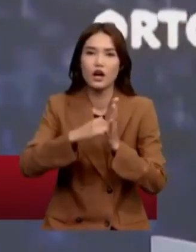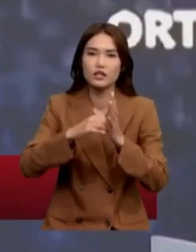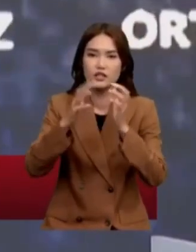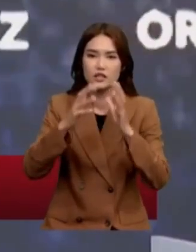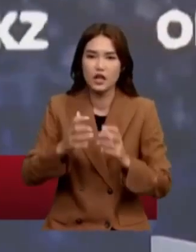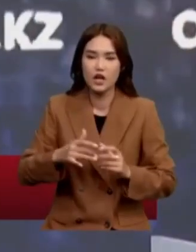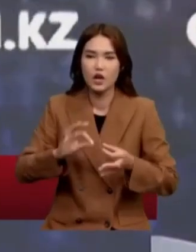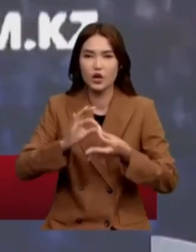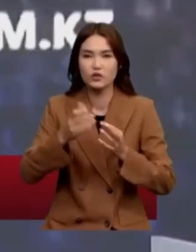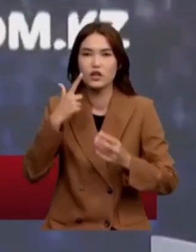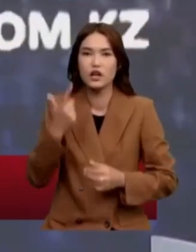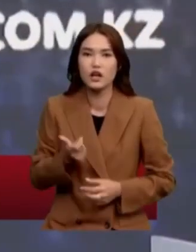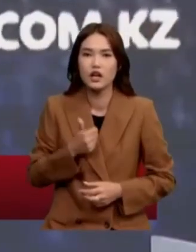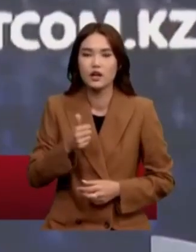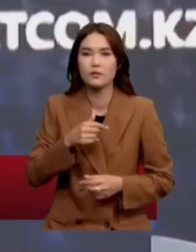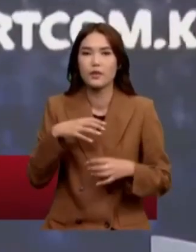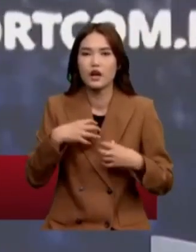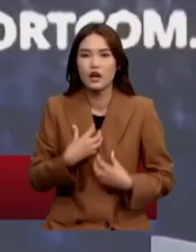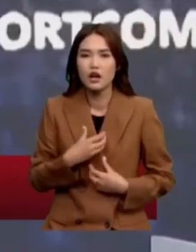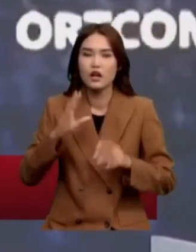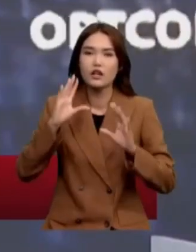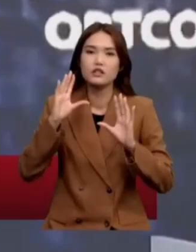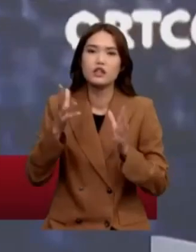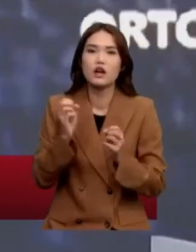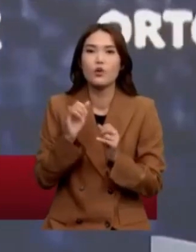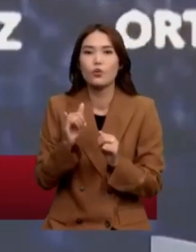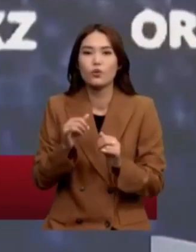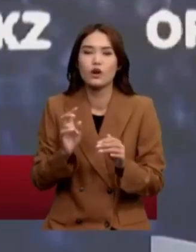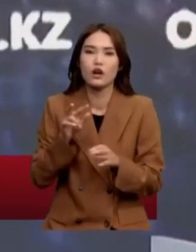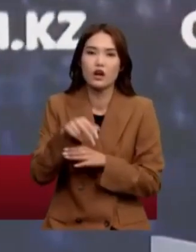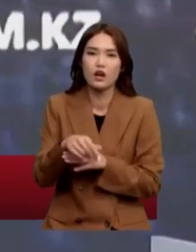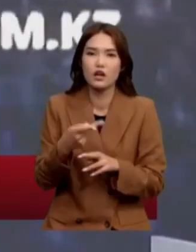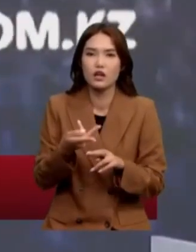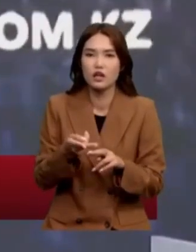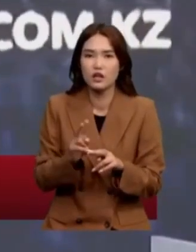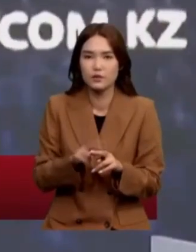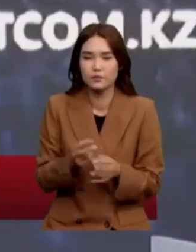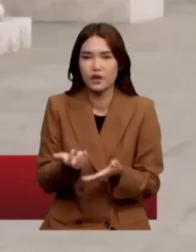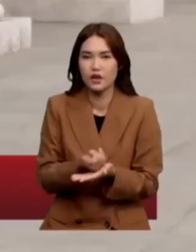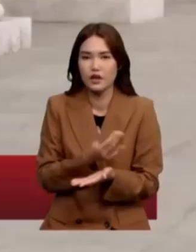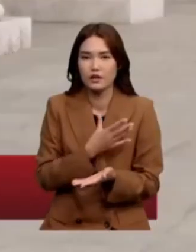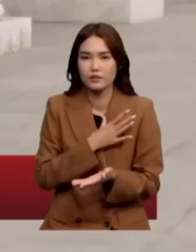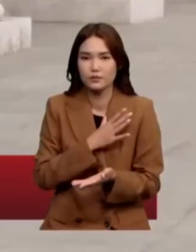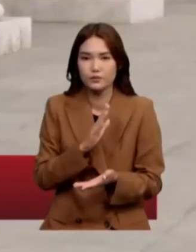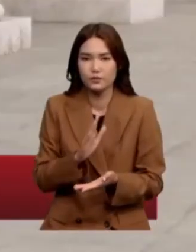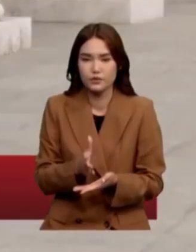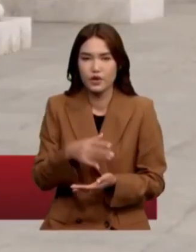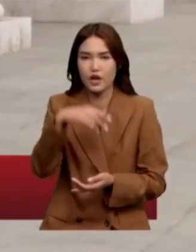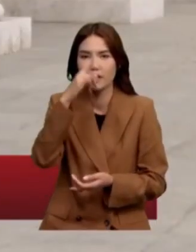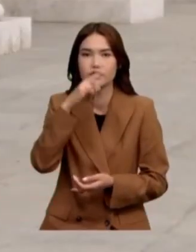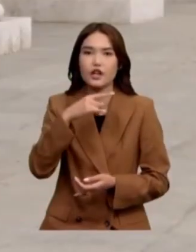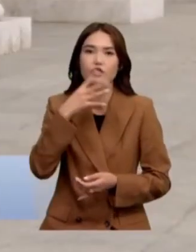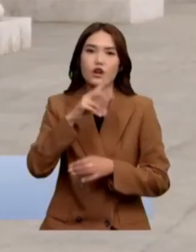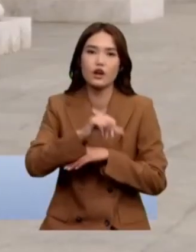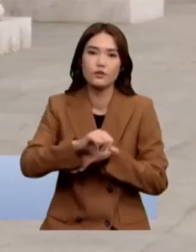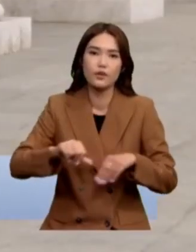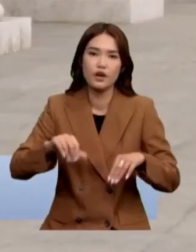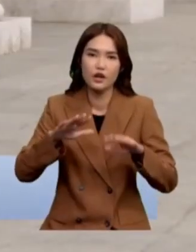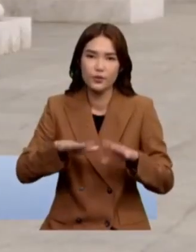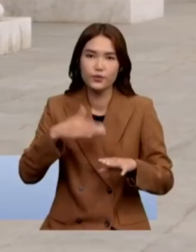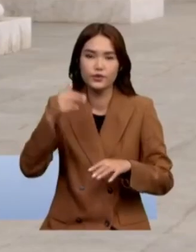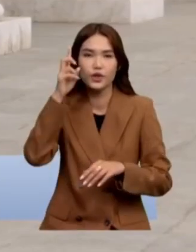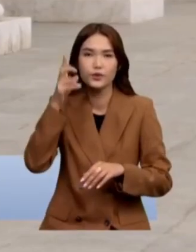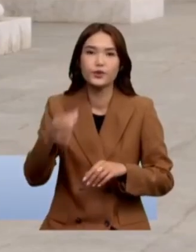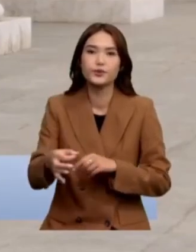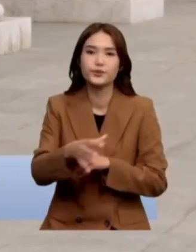Екі сарбазымыз құмар ойын ойнап қарызға кіріп кеткен соң өз-өзіне қол салған. Қазақстан шекарашыларында ел